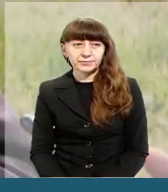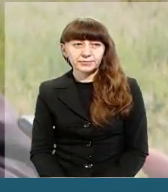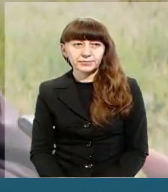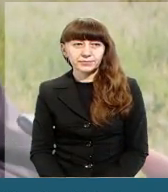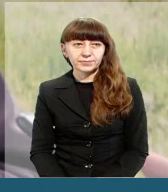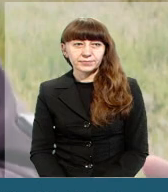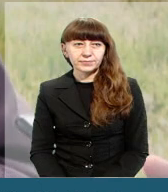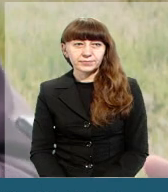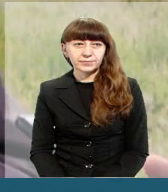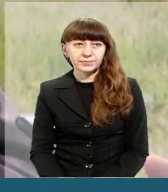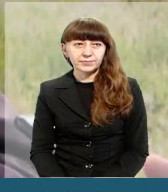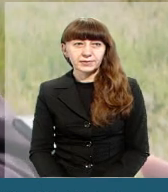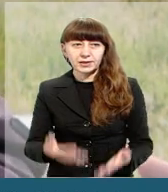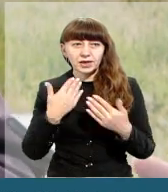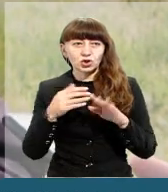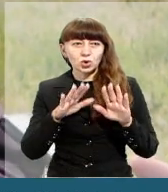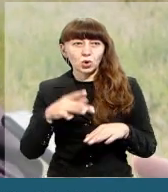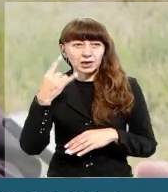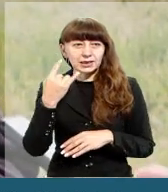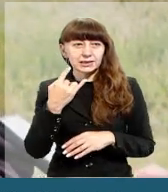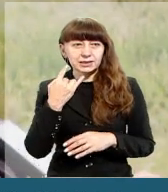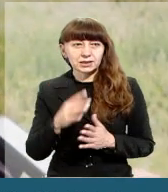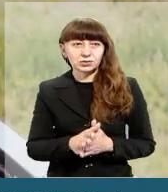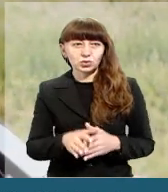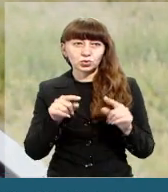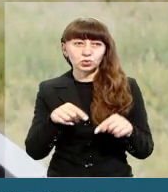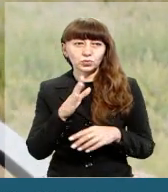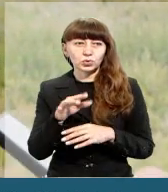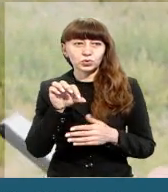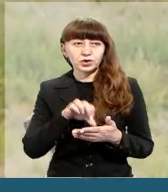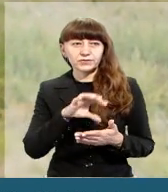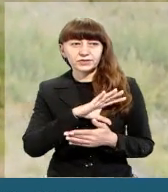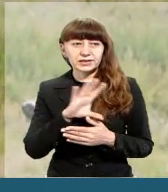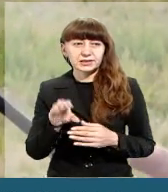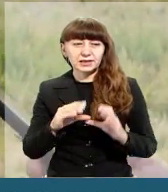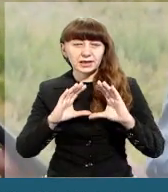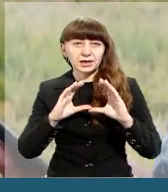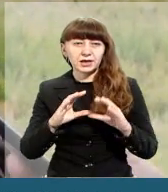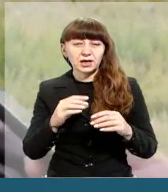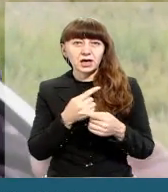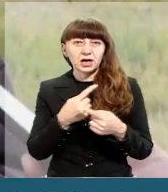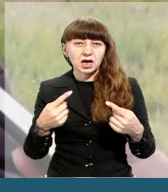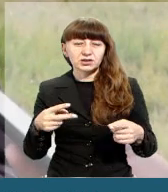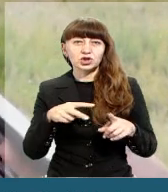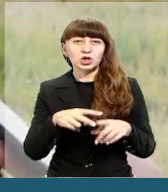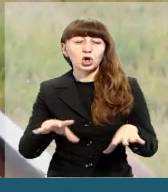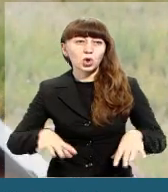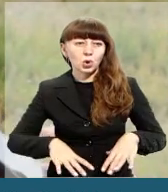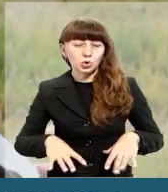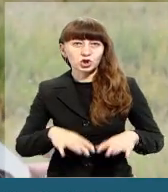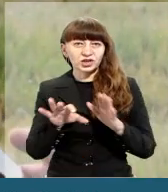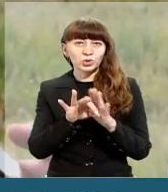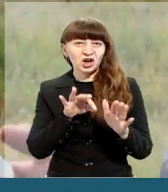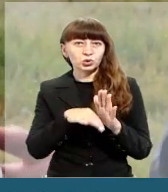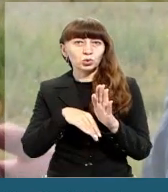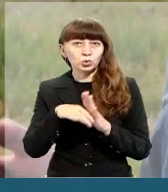жатыр. Южный Африкадан арабтар келіп жатыр, моңғолдар, Россия толып жатыр, түркмендер.